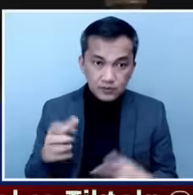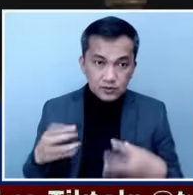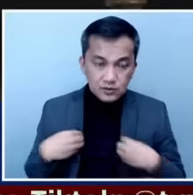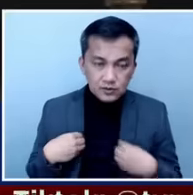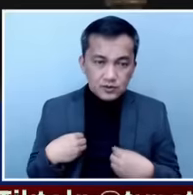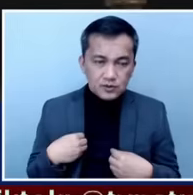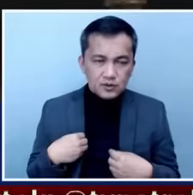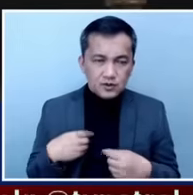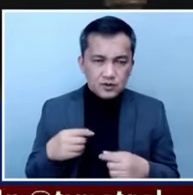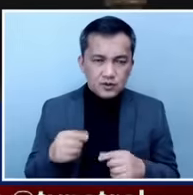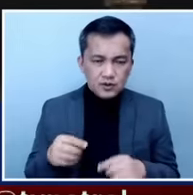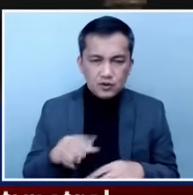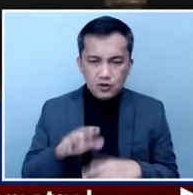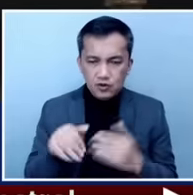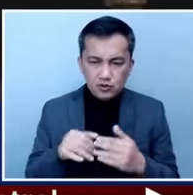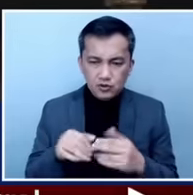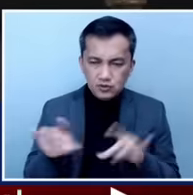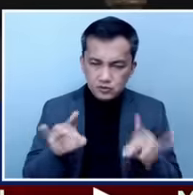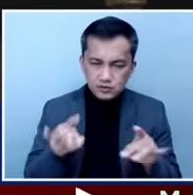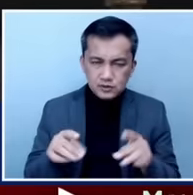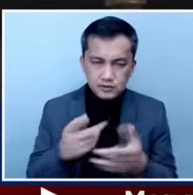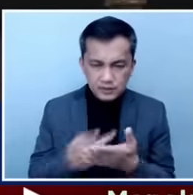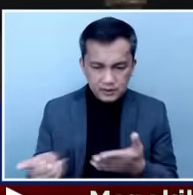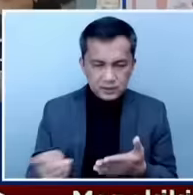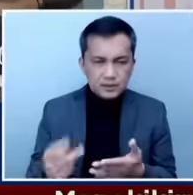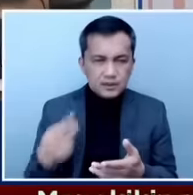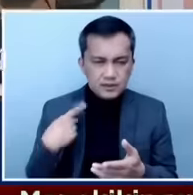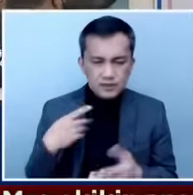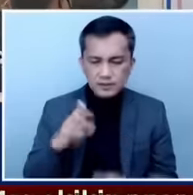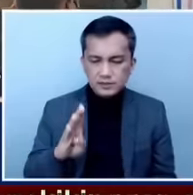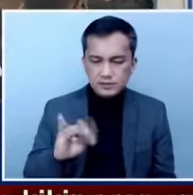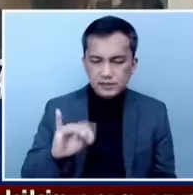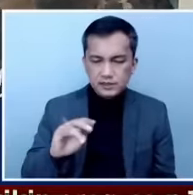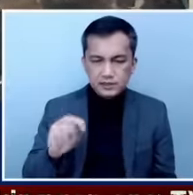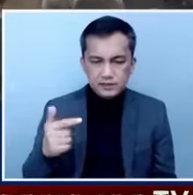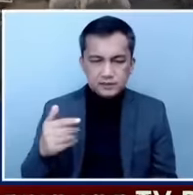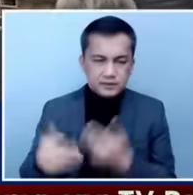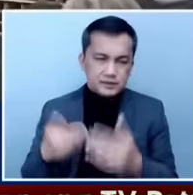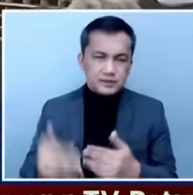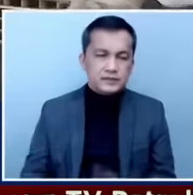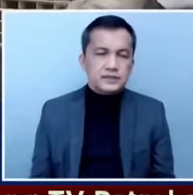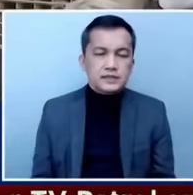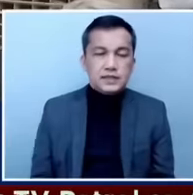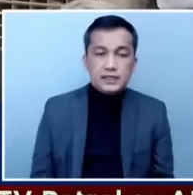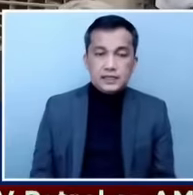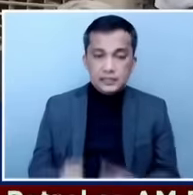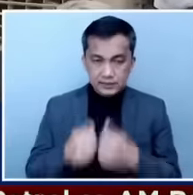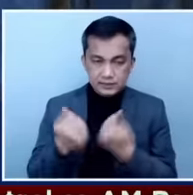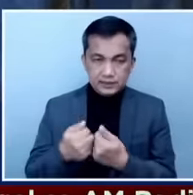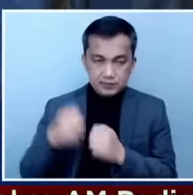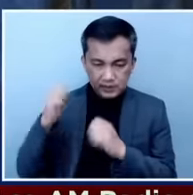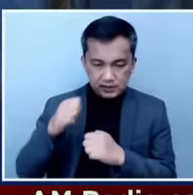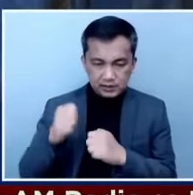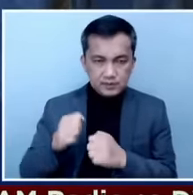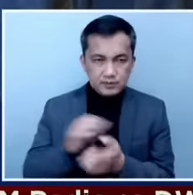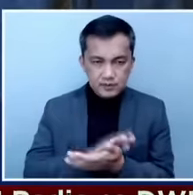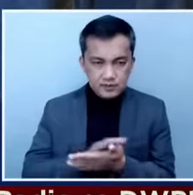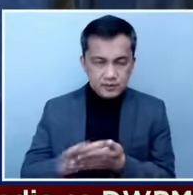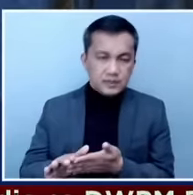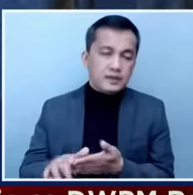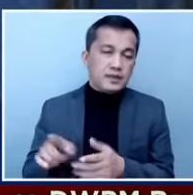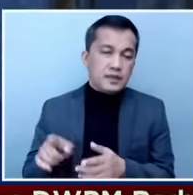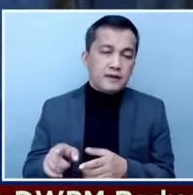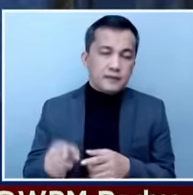all options fail, meron pa taman tayong bidding process. Umaasa ang ahensya na maaayos na ang gusot sa supply ng plastic